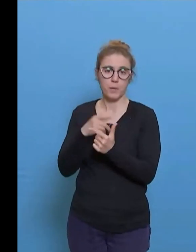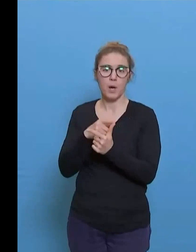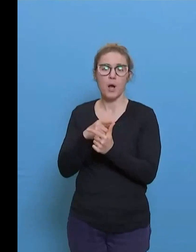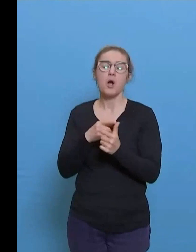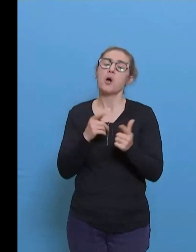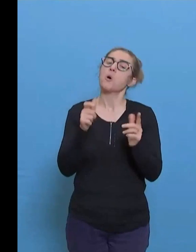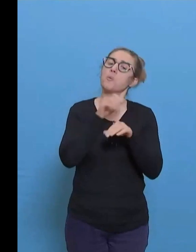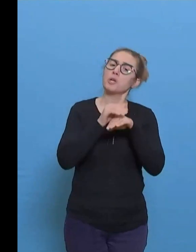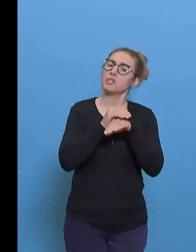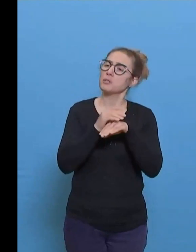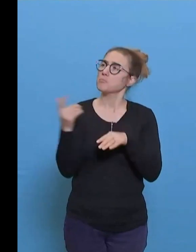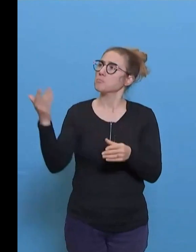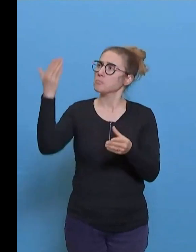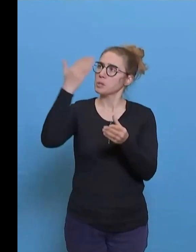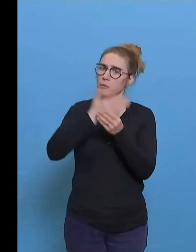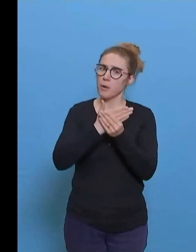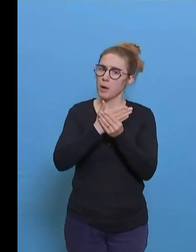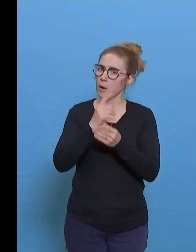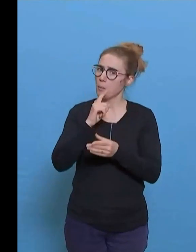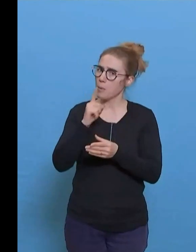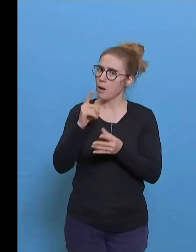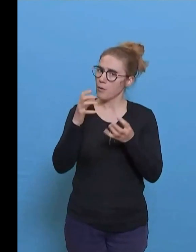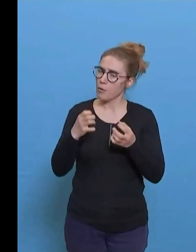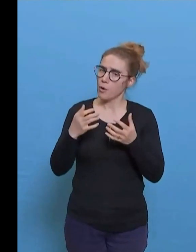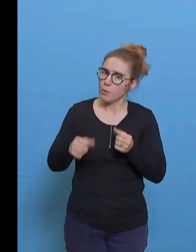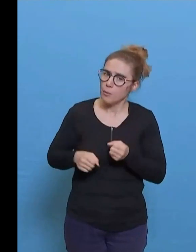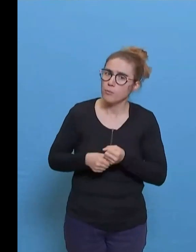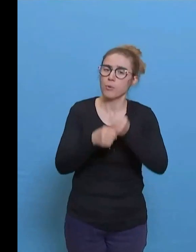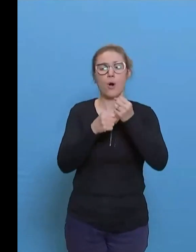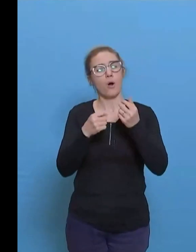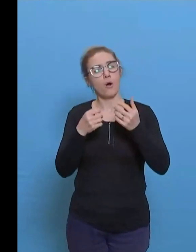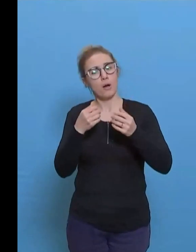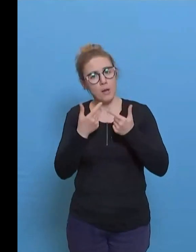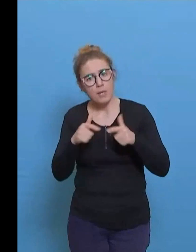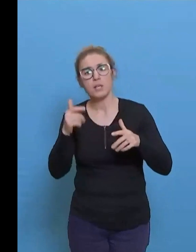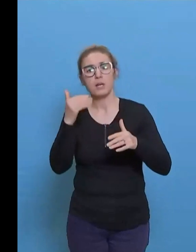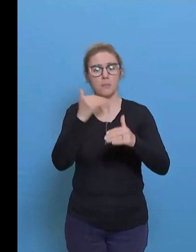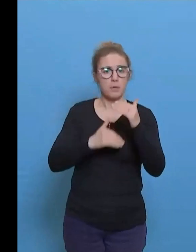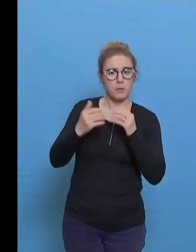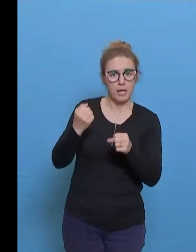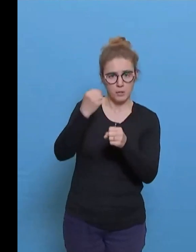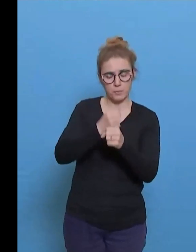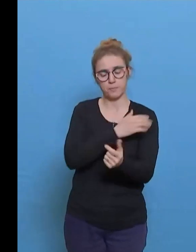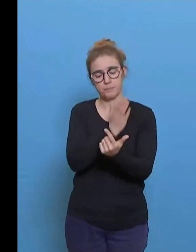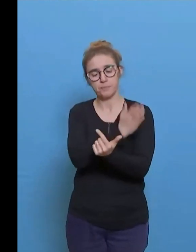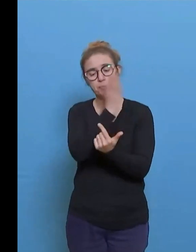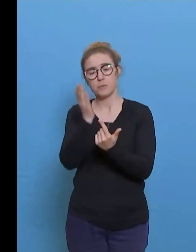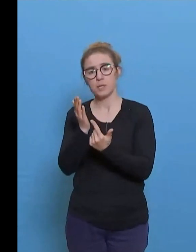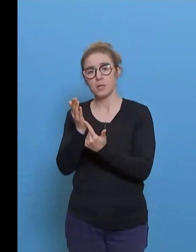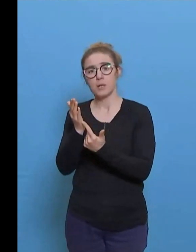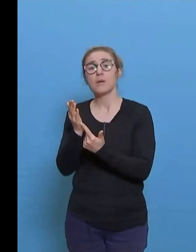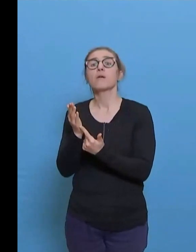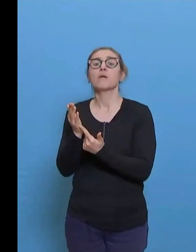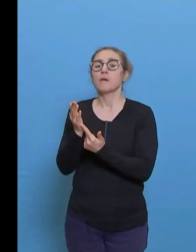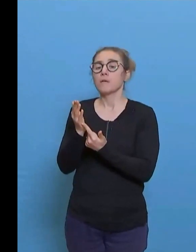politique n'intervient pas. Il défend la liberté de création, la liberté de programmation. Deuxièmement, on ne laisse pas au